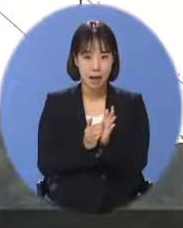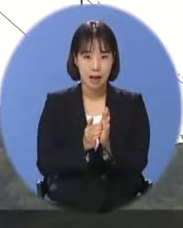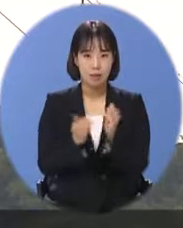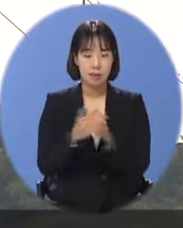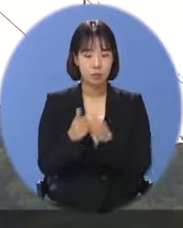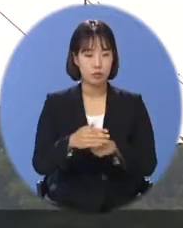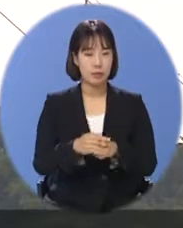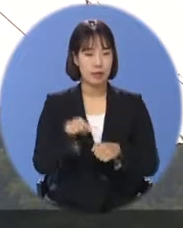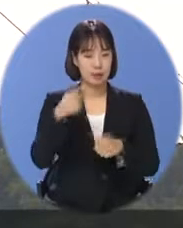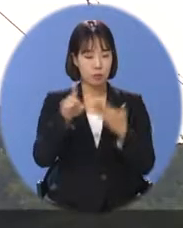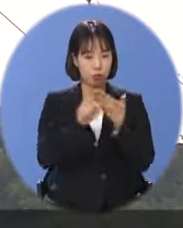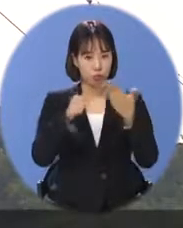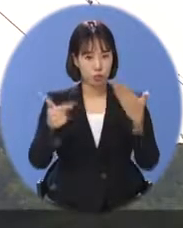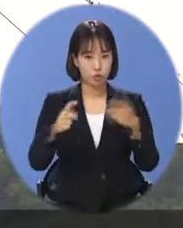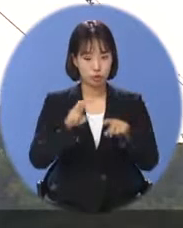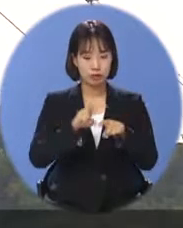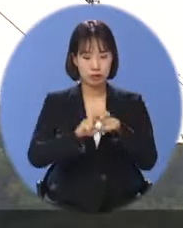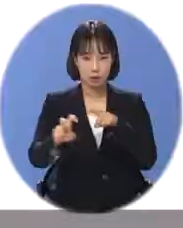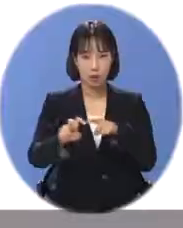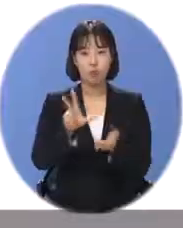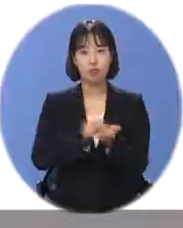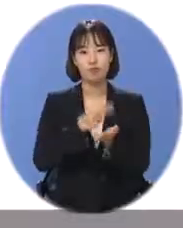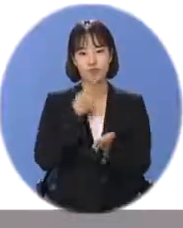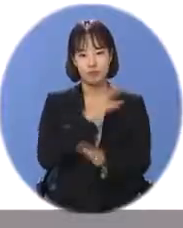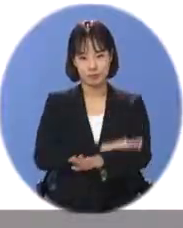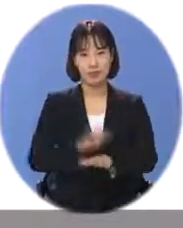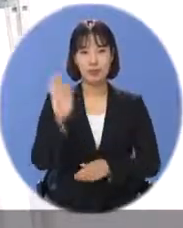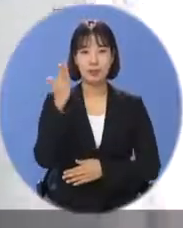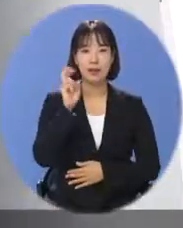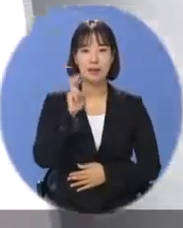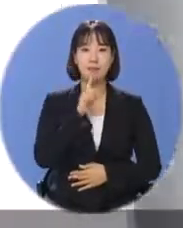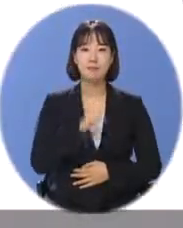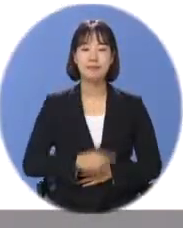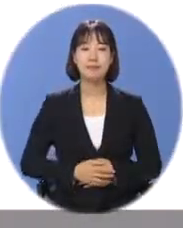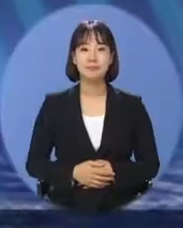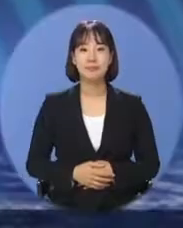해상 케이블카가 차질 없이 개통될 것으로 예상했습니다.